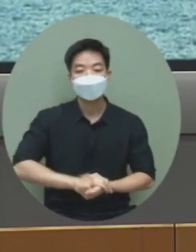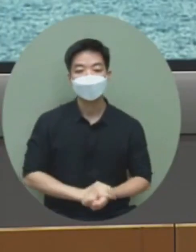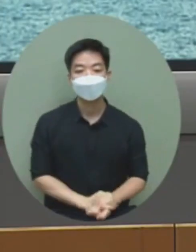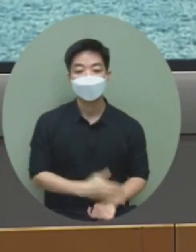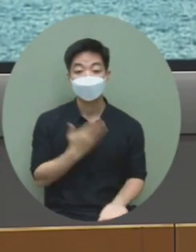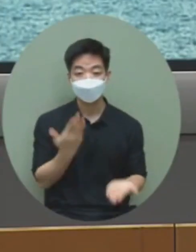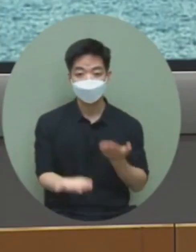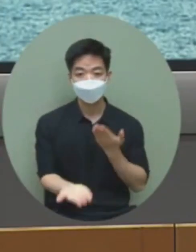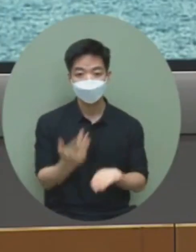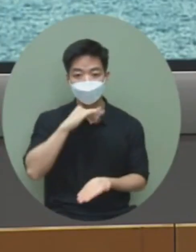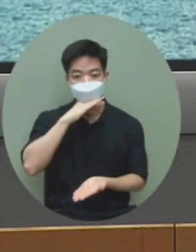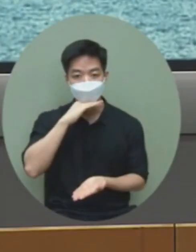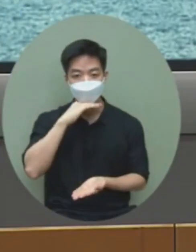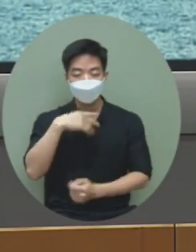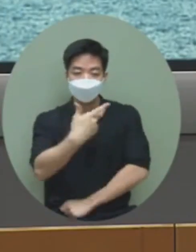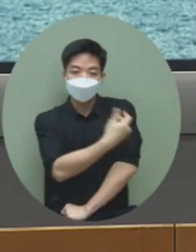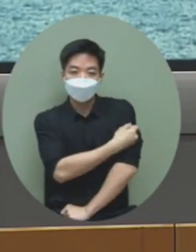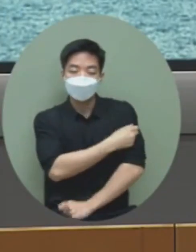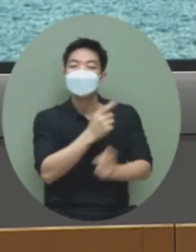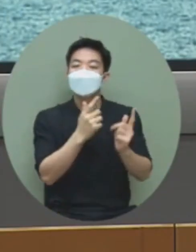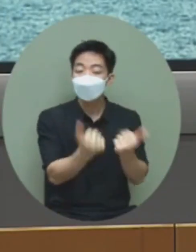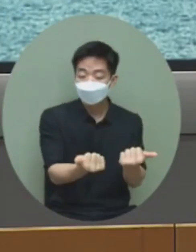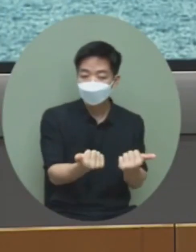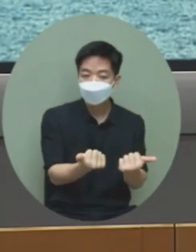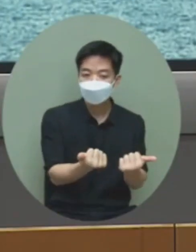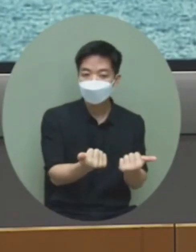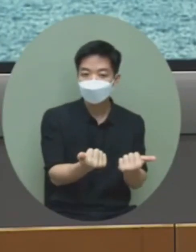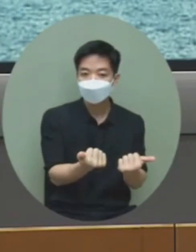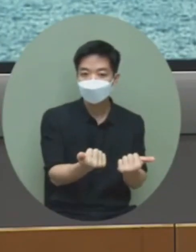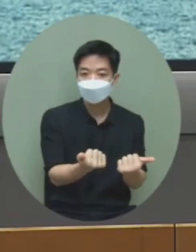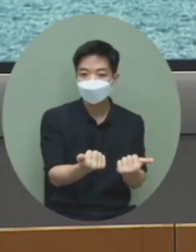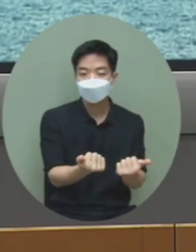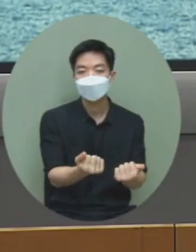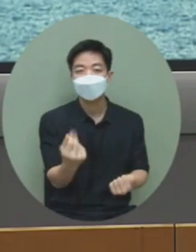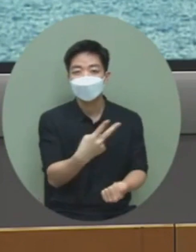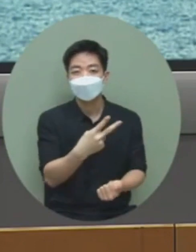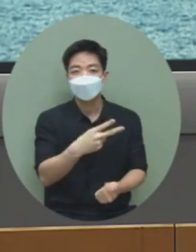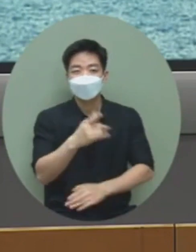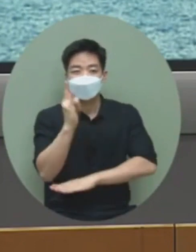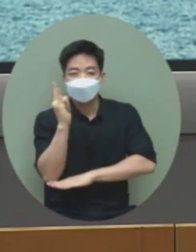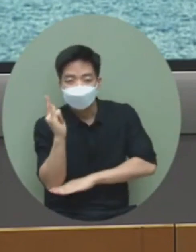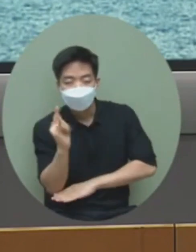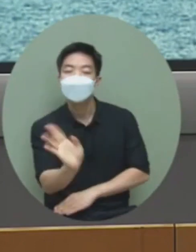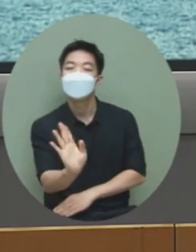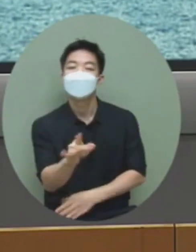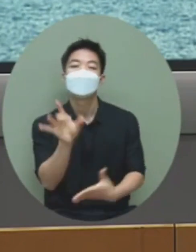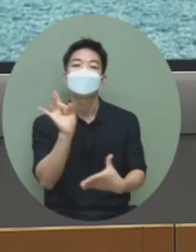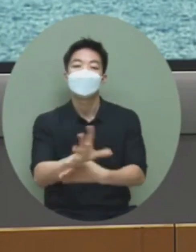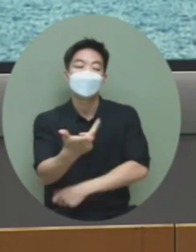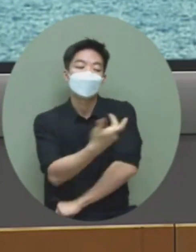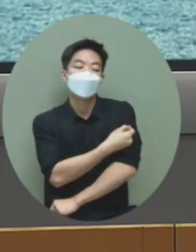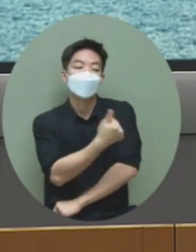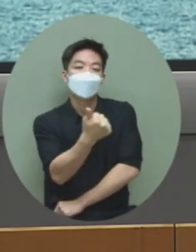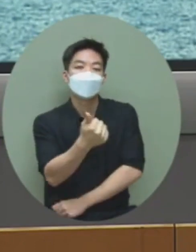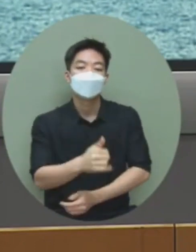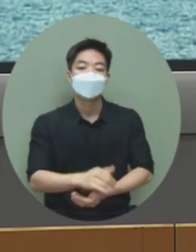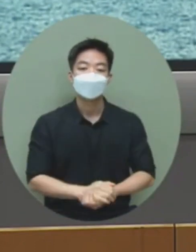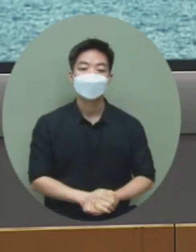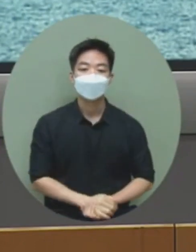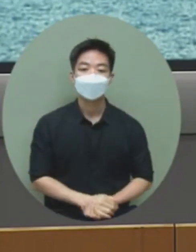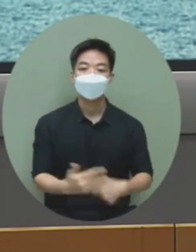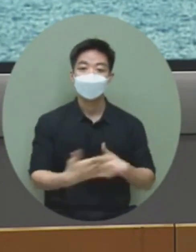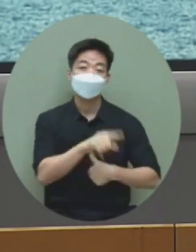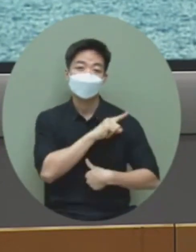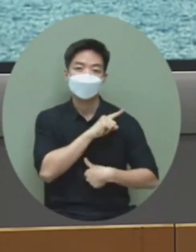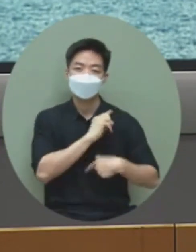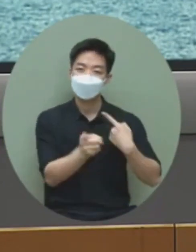的適合打打針或者打疫苗的朋友呢，就不要等了，请盡早去打針，由将自己呢由一个高风